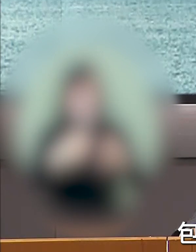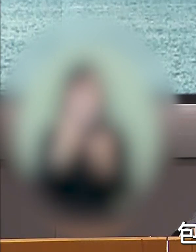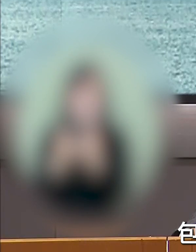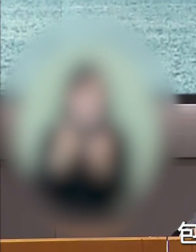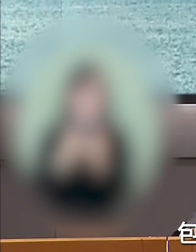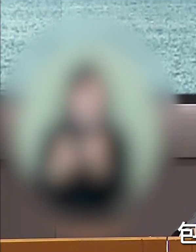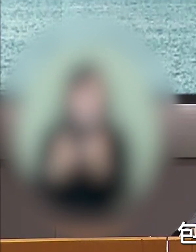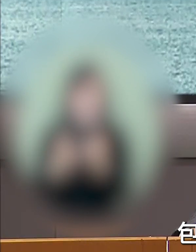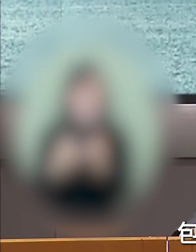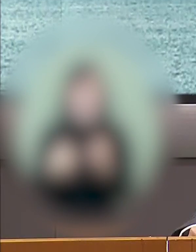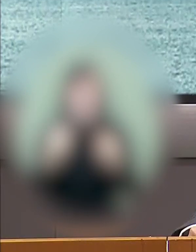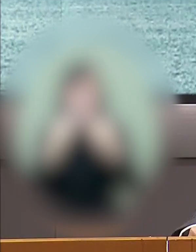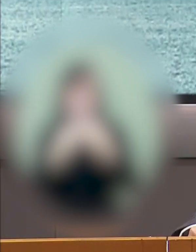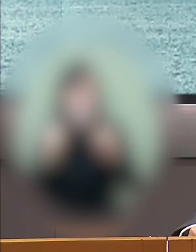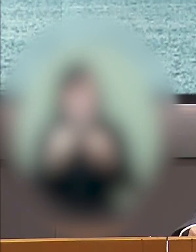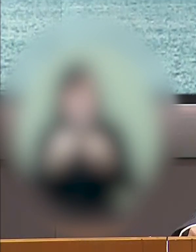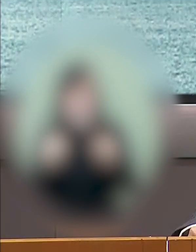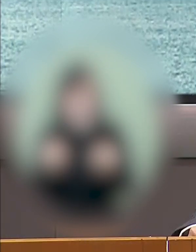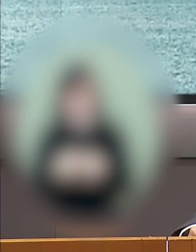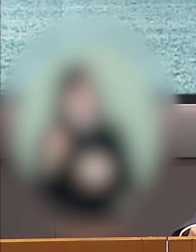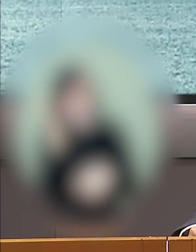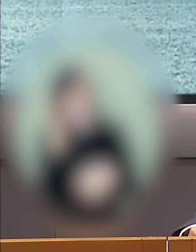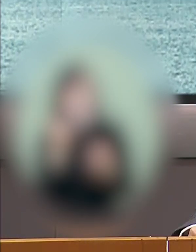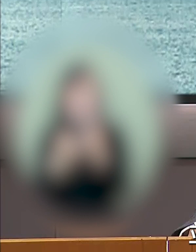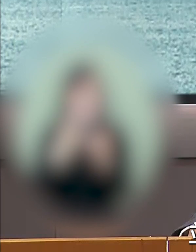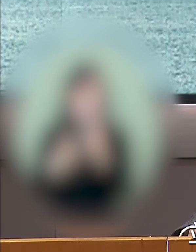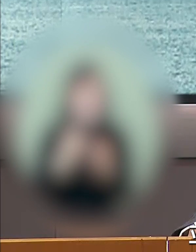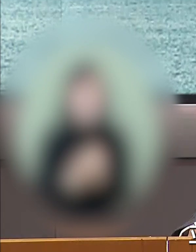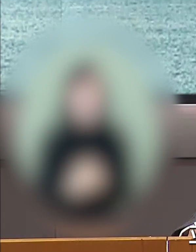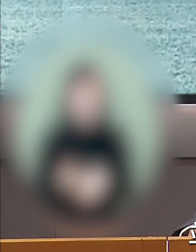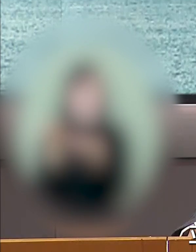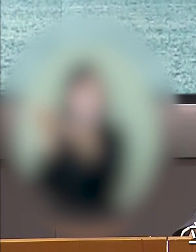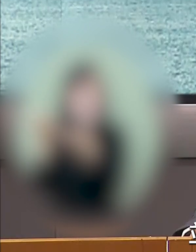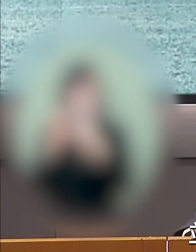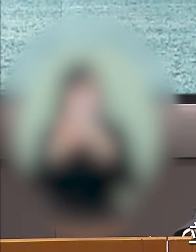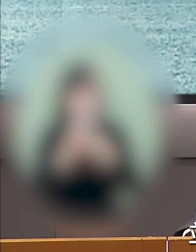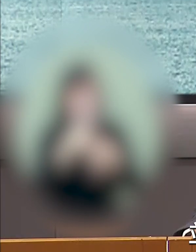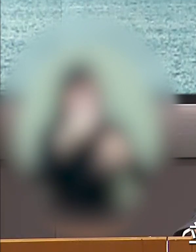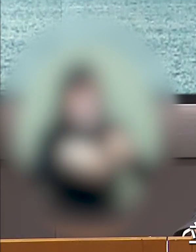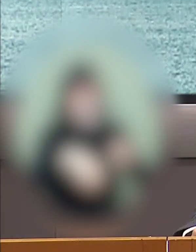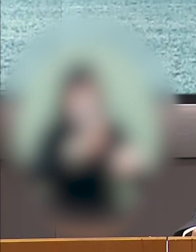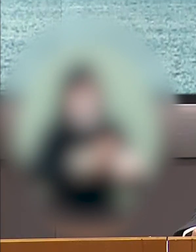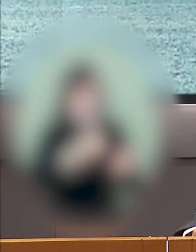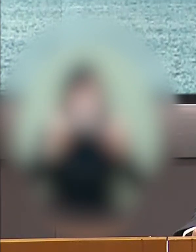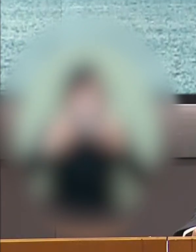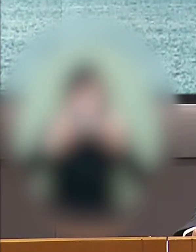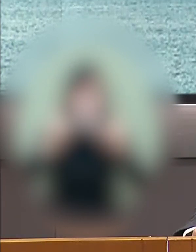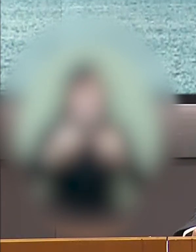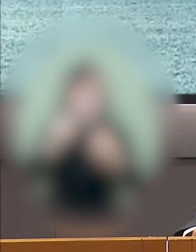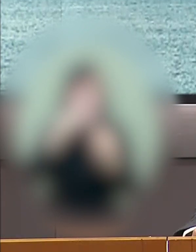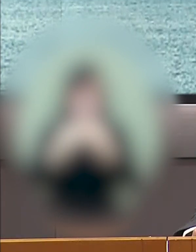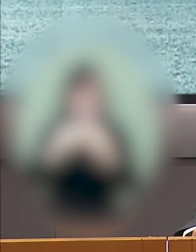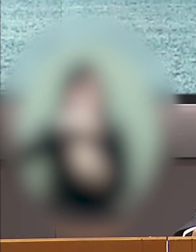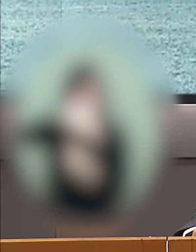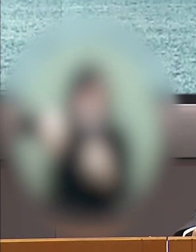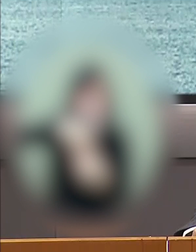及同住家人，即是家居接觸者的資料，並提供有關個人的病徵和家居環境的